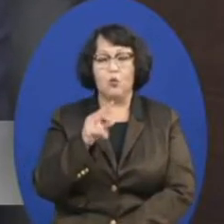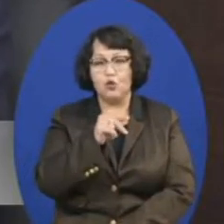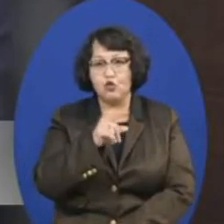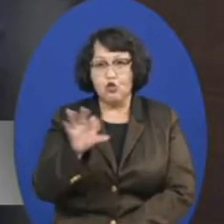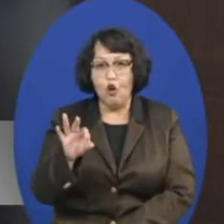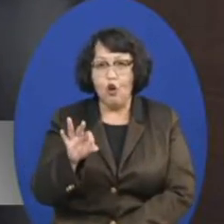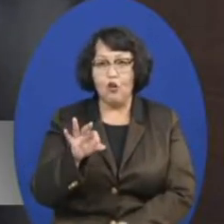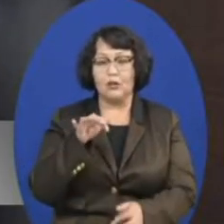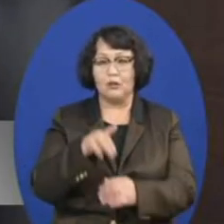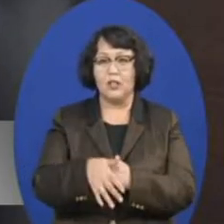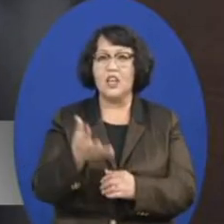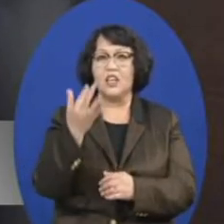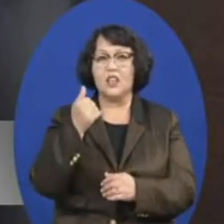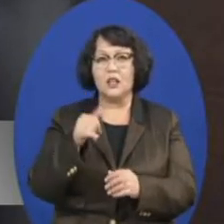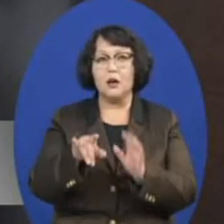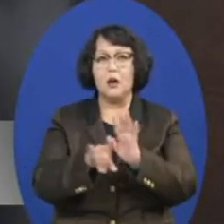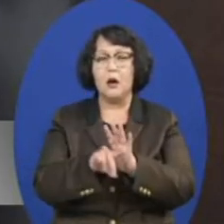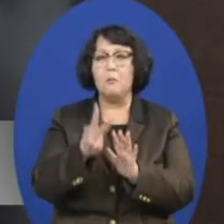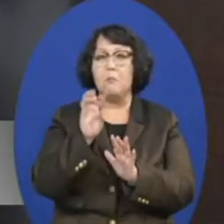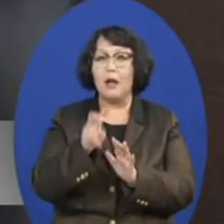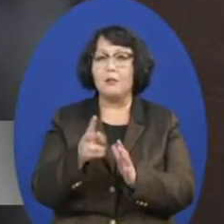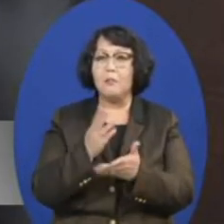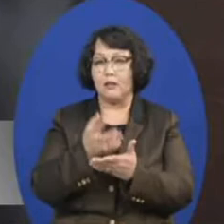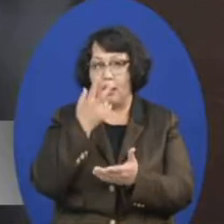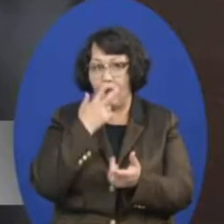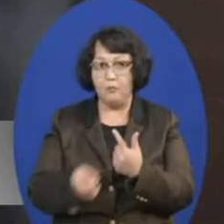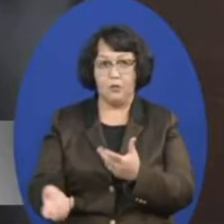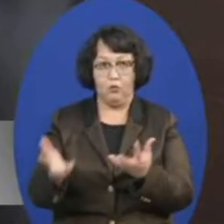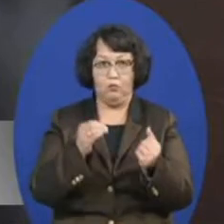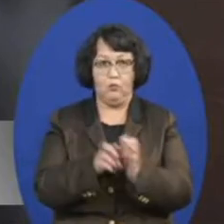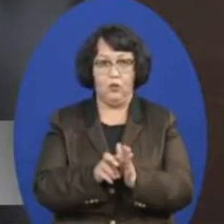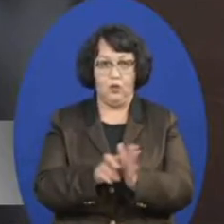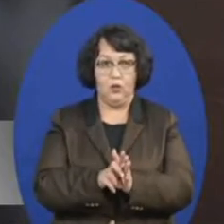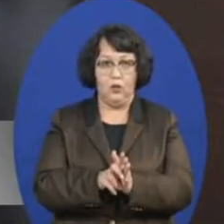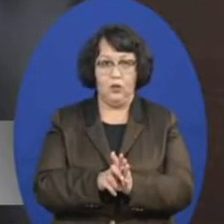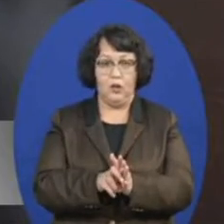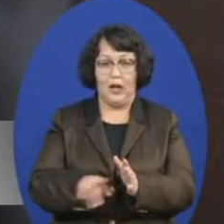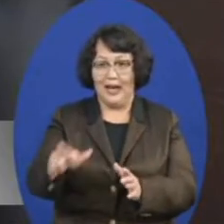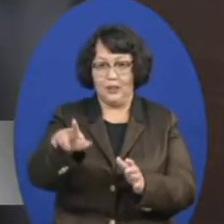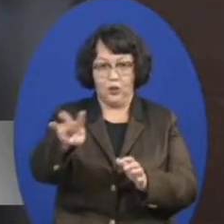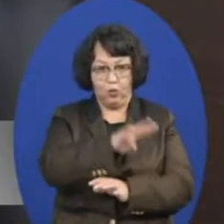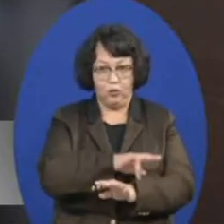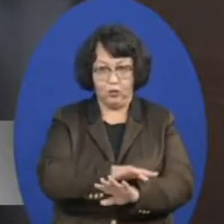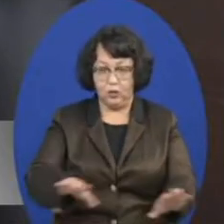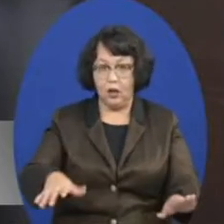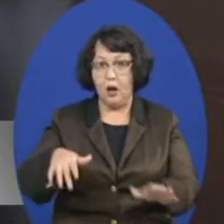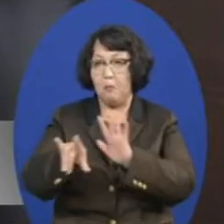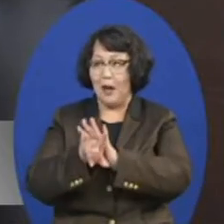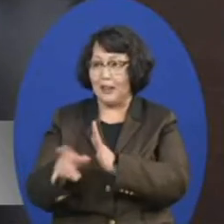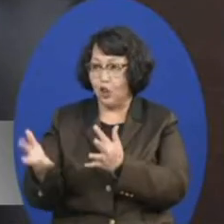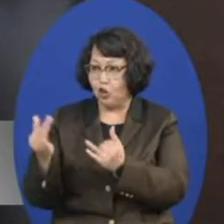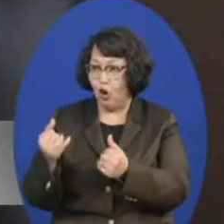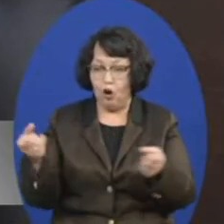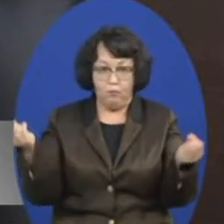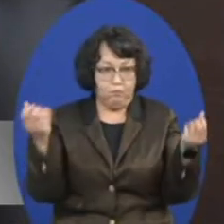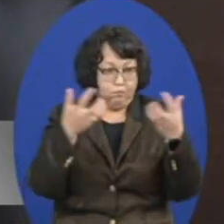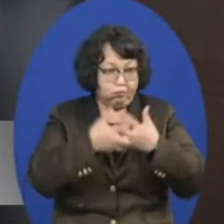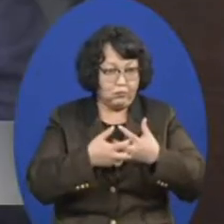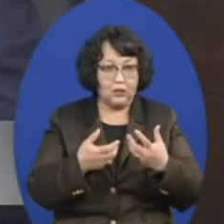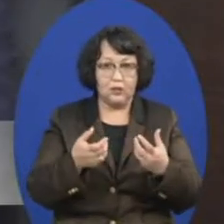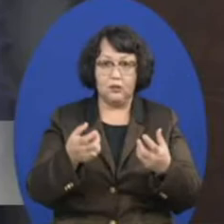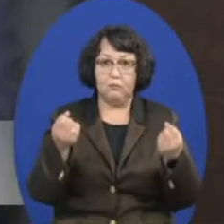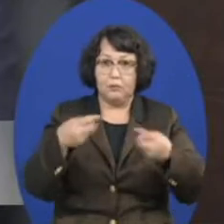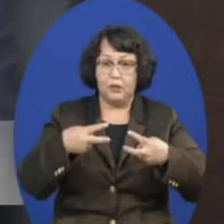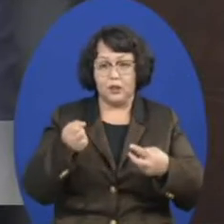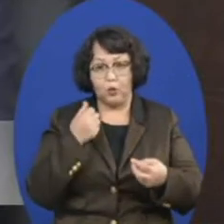хичнээн малтай байдгийм бэ гэдгийг чинь харж байна. Тэгэхээр эдний бэлчээрийн даасны өрх юм уу өрхгүй юм уу гэдэг нь тооцоолж болно. Тэгэхээр энэ